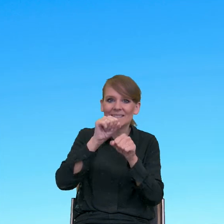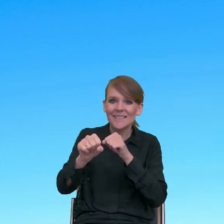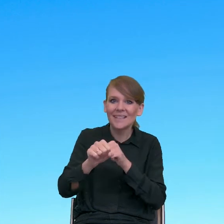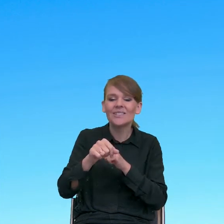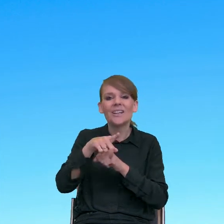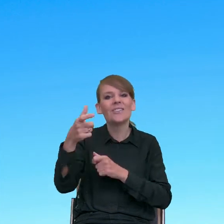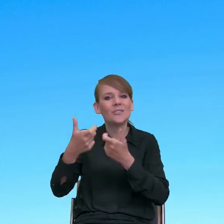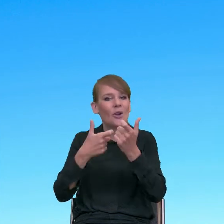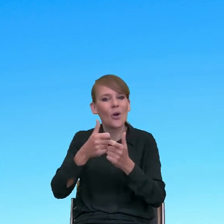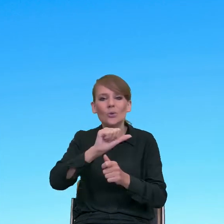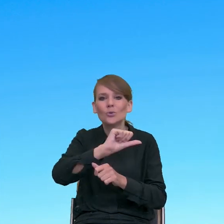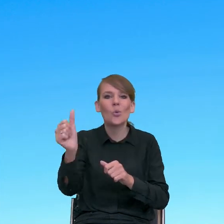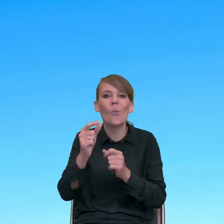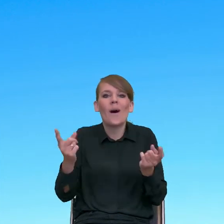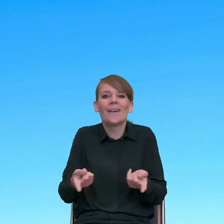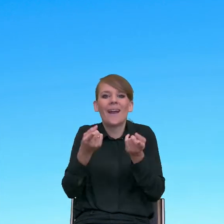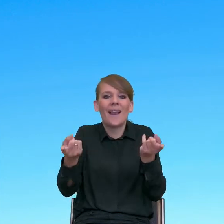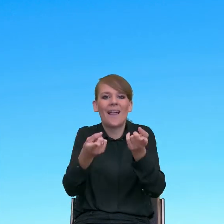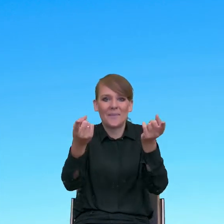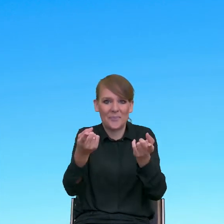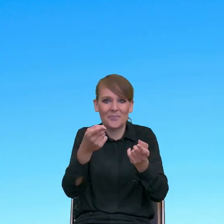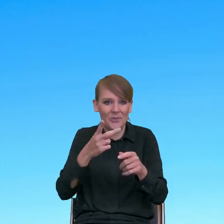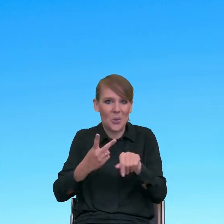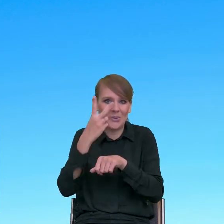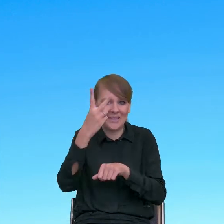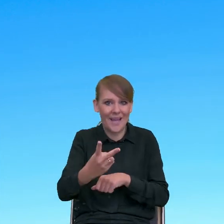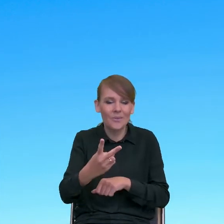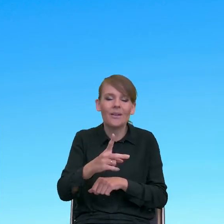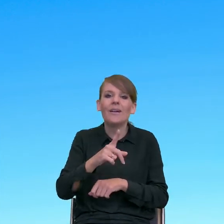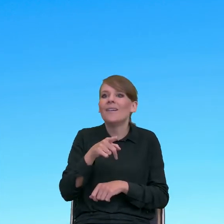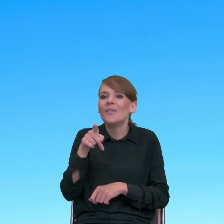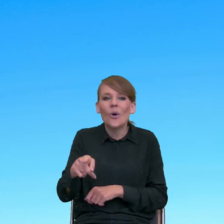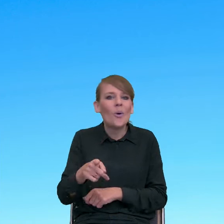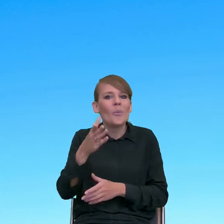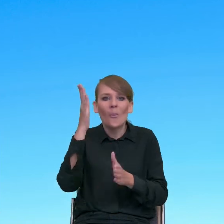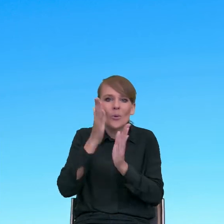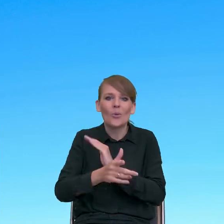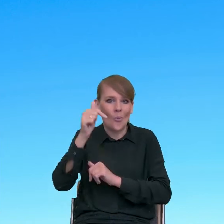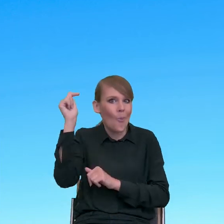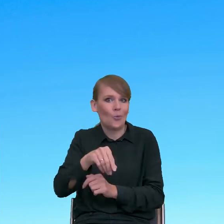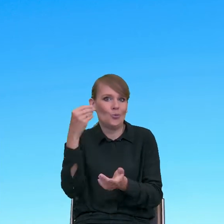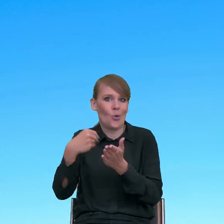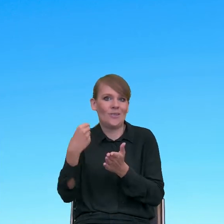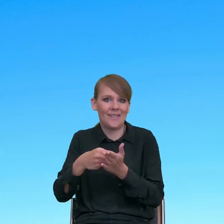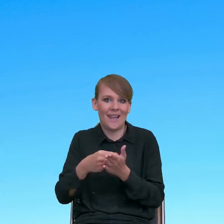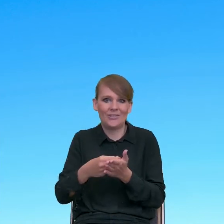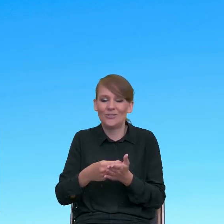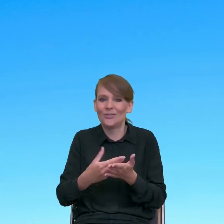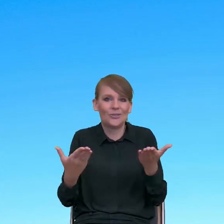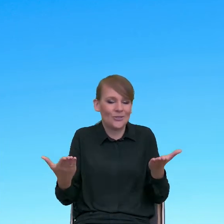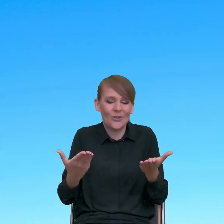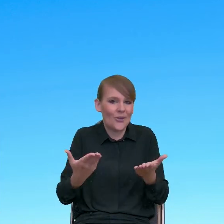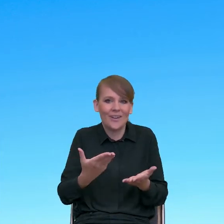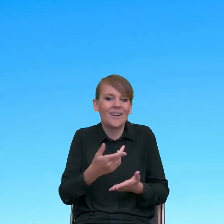niesamowity spot reklamowy o dostępności, który no po prostu musiał być doceniony. Nie daliście nam żadnego wyboru,